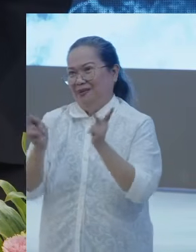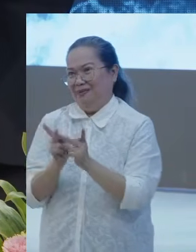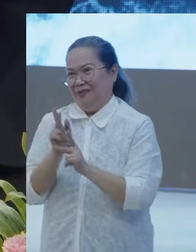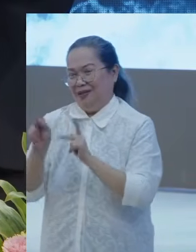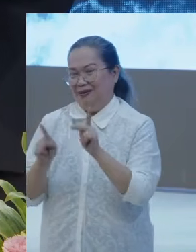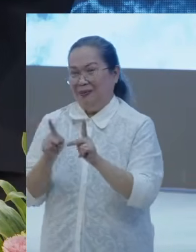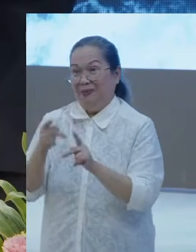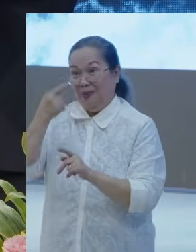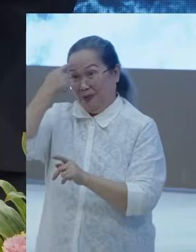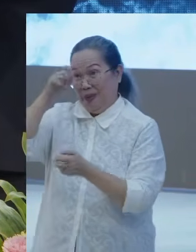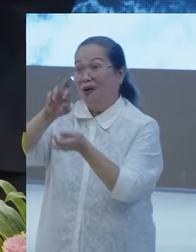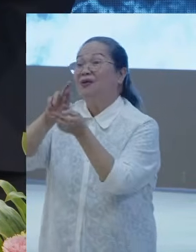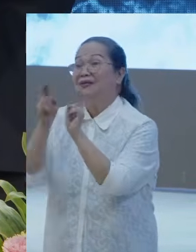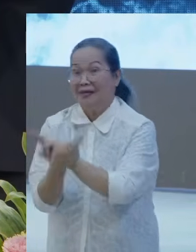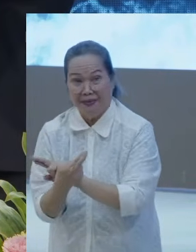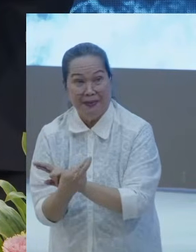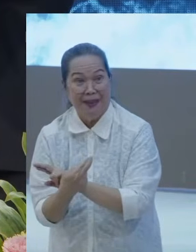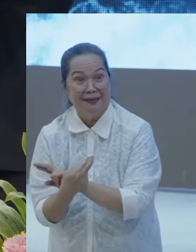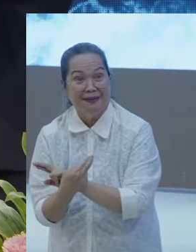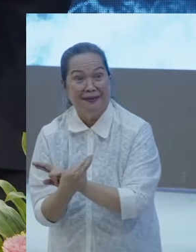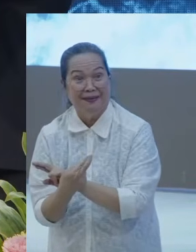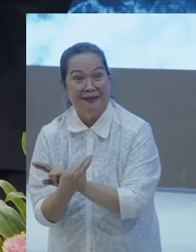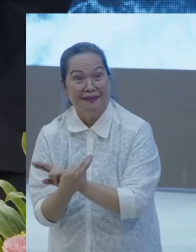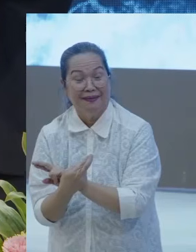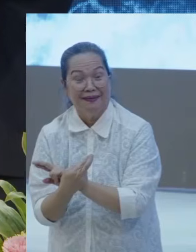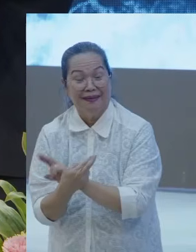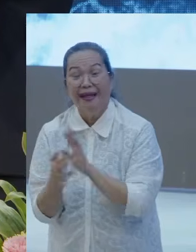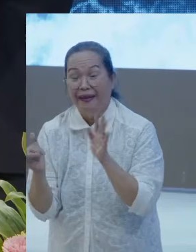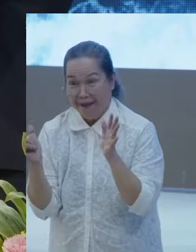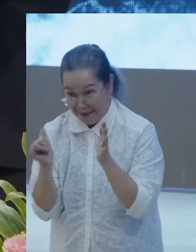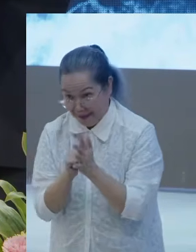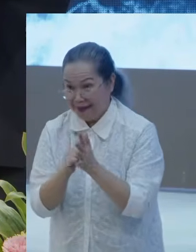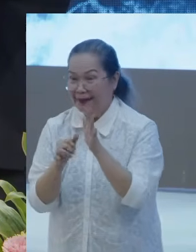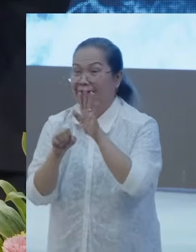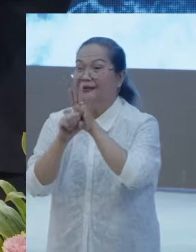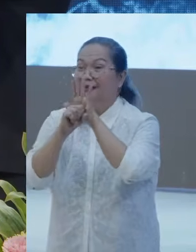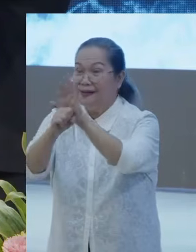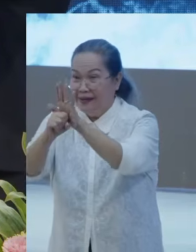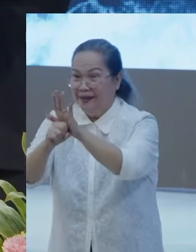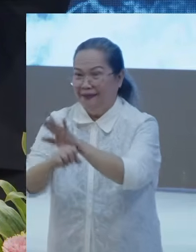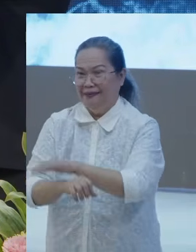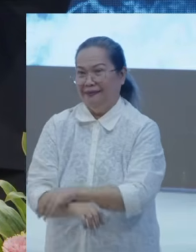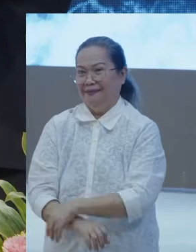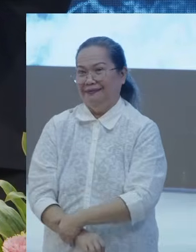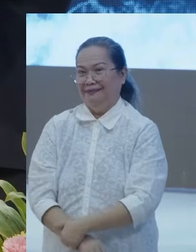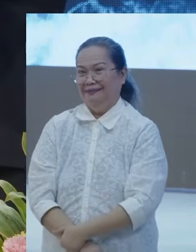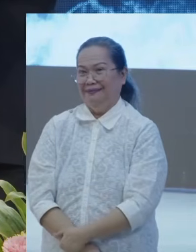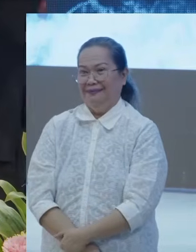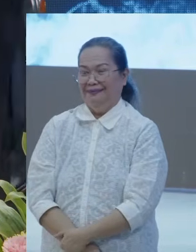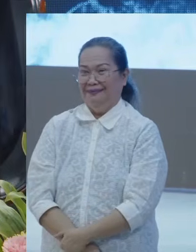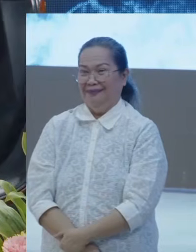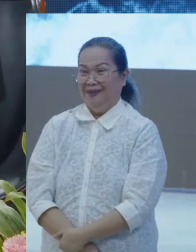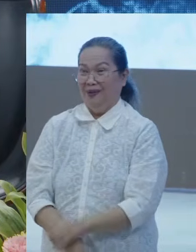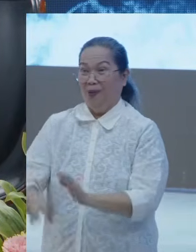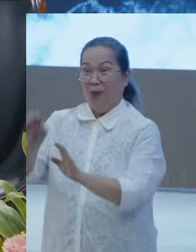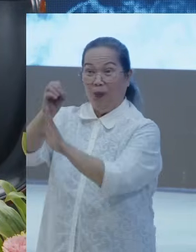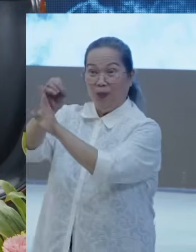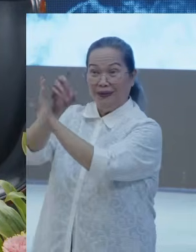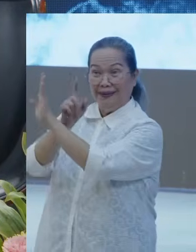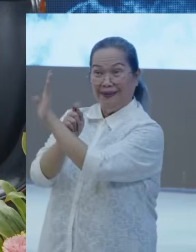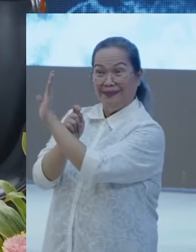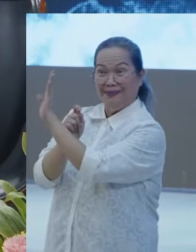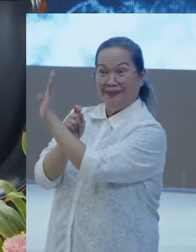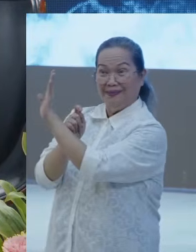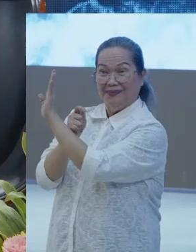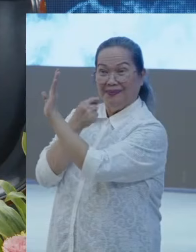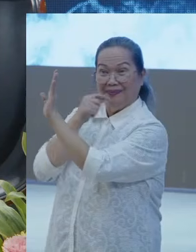Yun ang tugon ni Jesus. Sabi niya, ito yung sign. Gusto niyo ng sign? Ito, sa lumang tipan ninyo, sa Old Testament